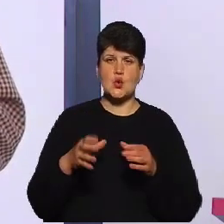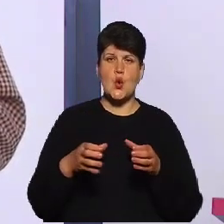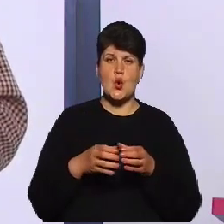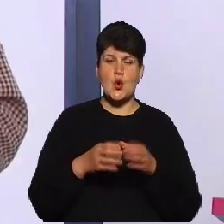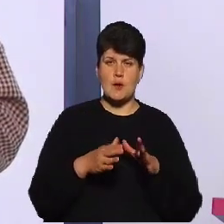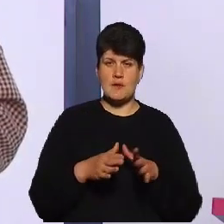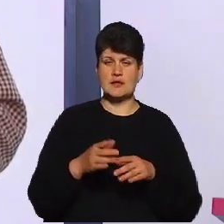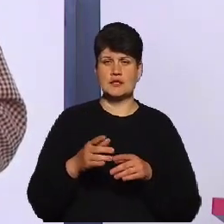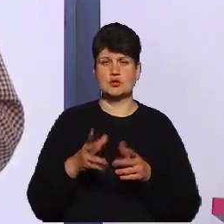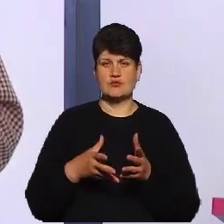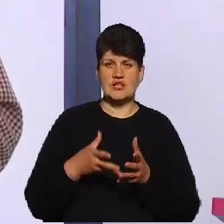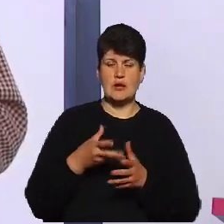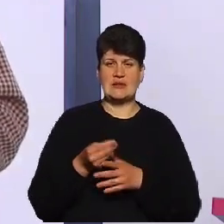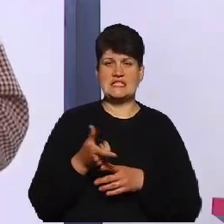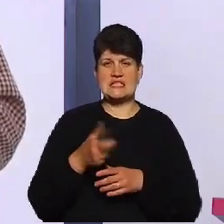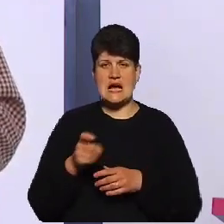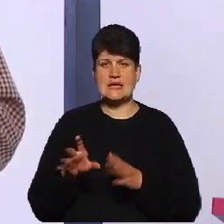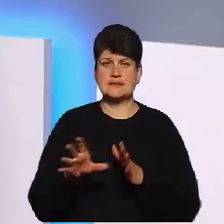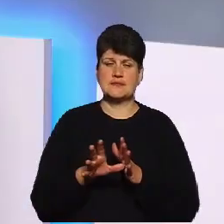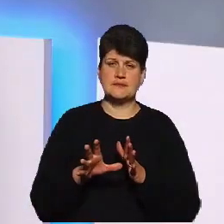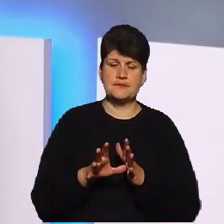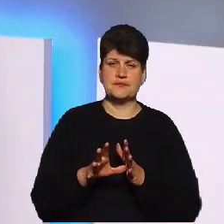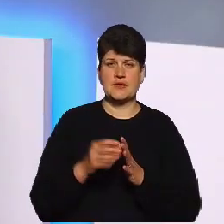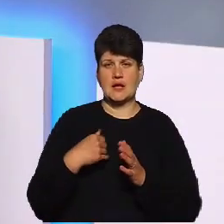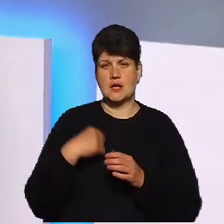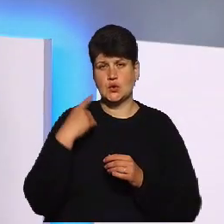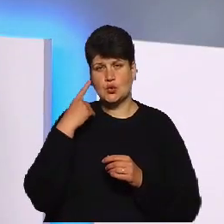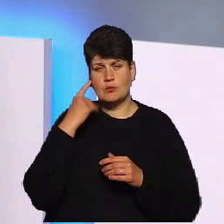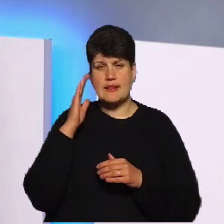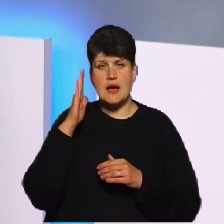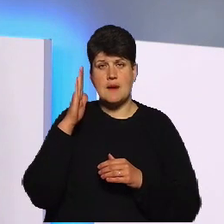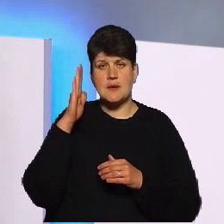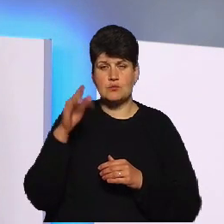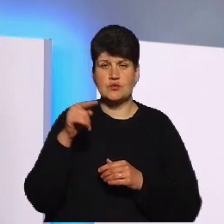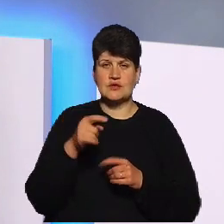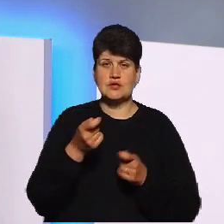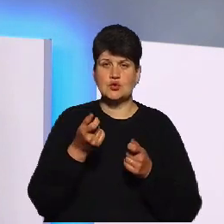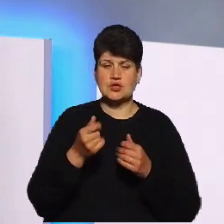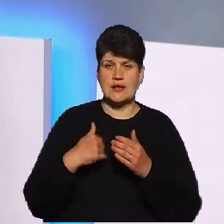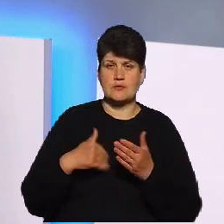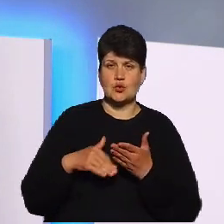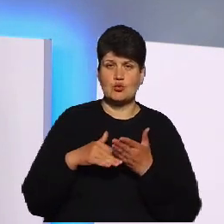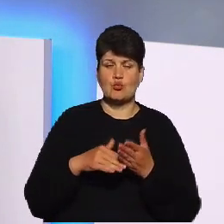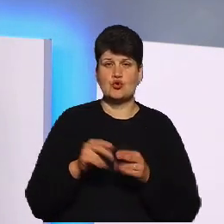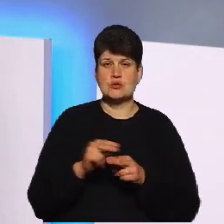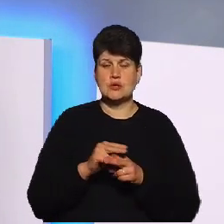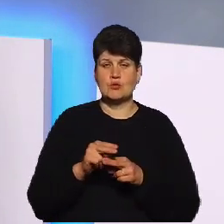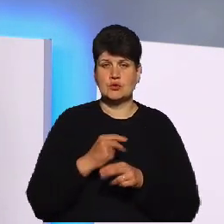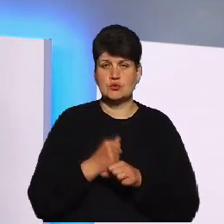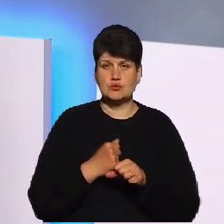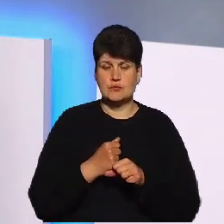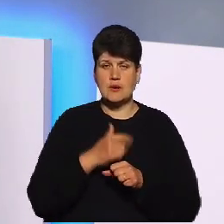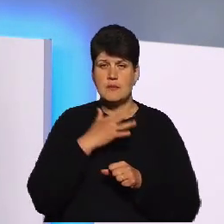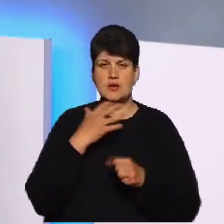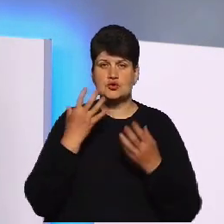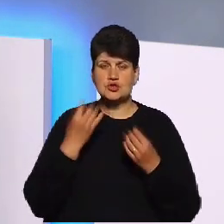виплачували там за газ, за світло, і думаю, на майбутнє вони якісь чуть-чуть ще нам допоможуть з ремонтами зробити, тому що багато ще треба